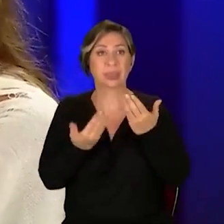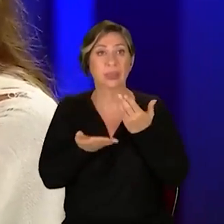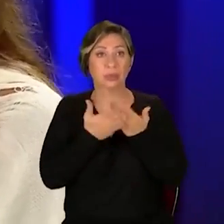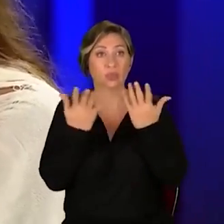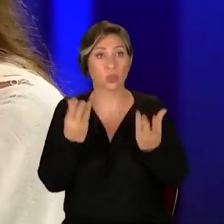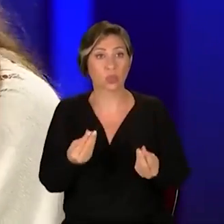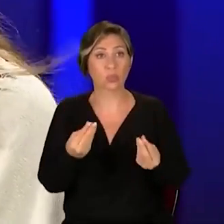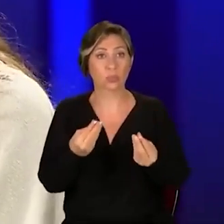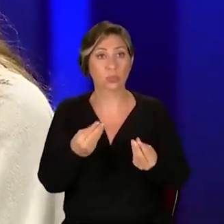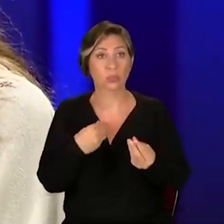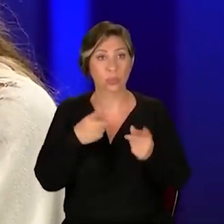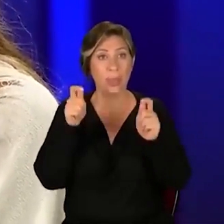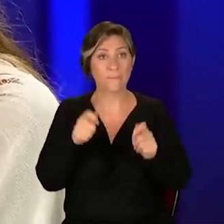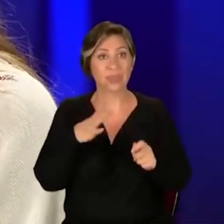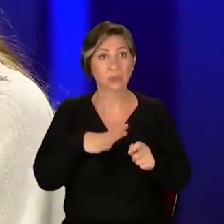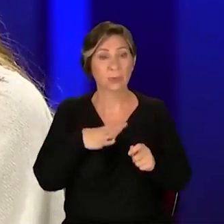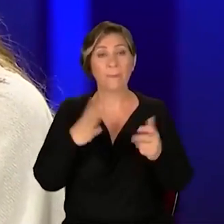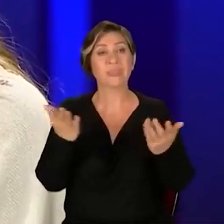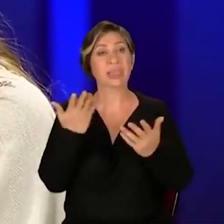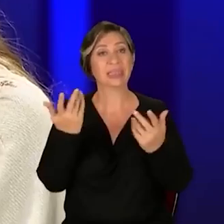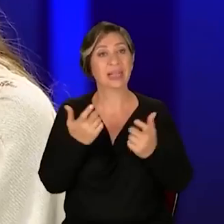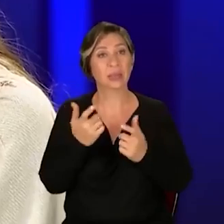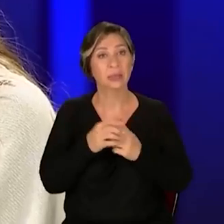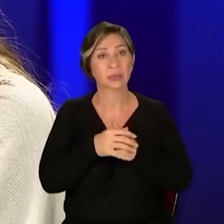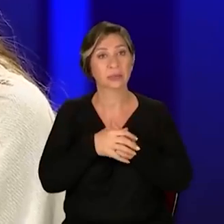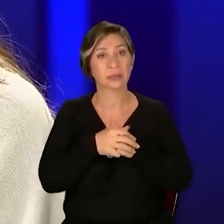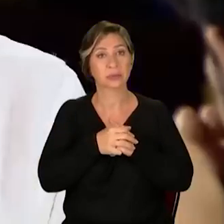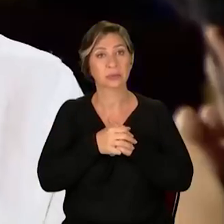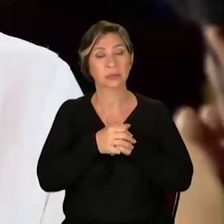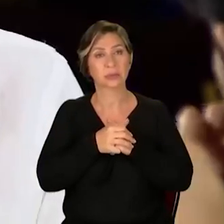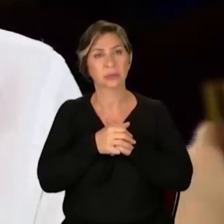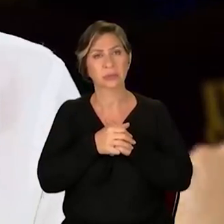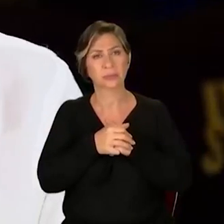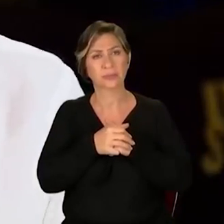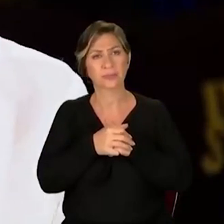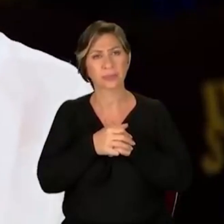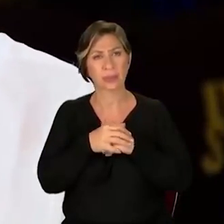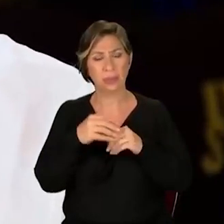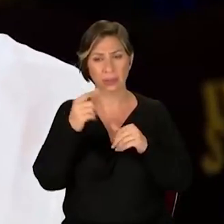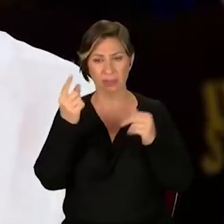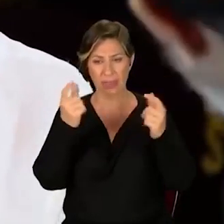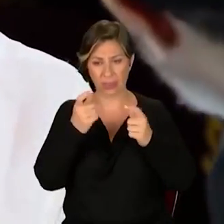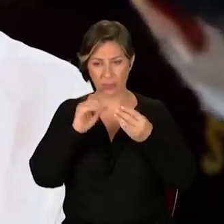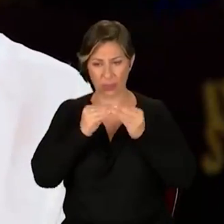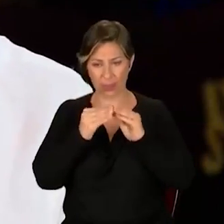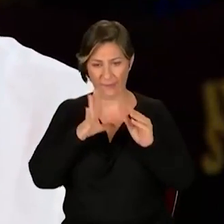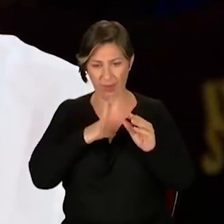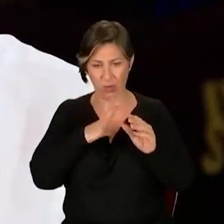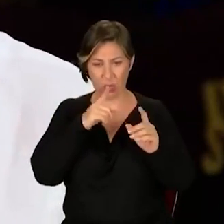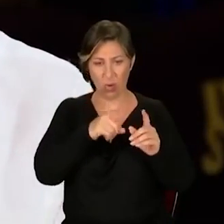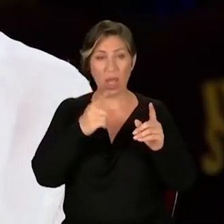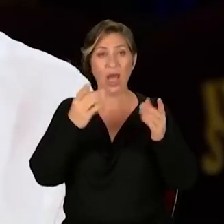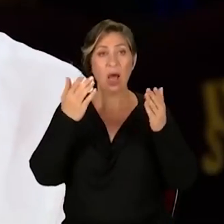evet. Yani bunu yapmak istiyorum. Nereye mesela? Ben şeyi anlamamıştım. Yani bir yerde bir problem var,